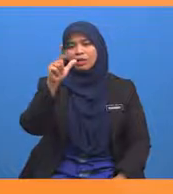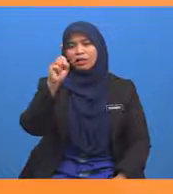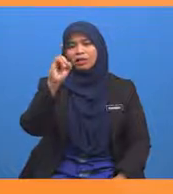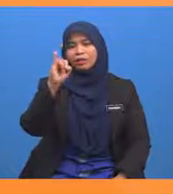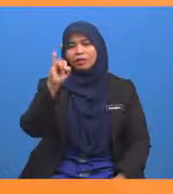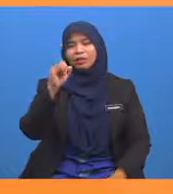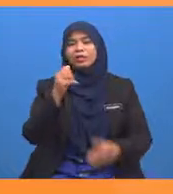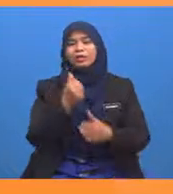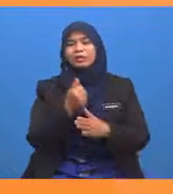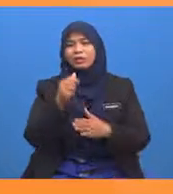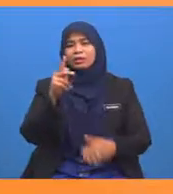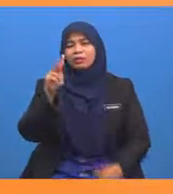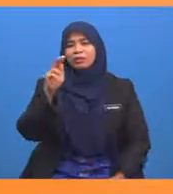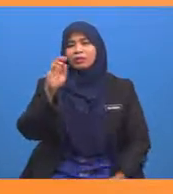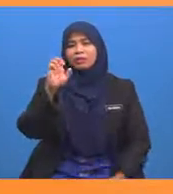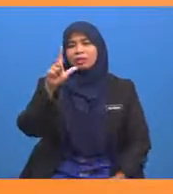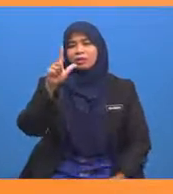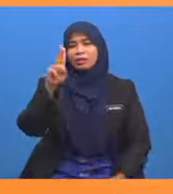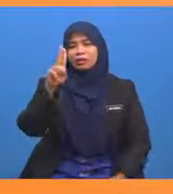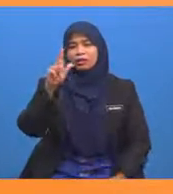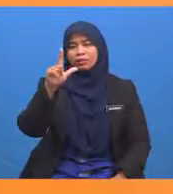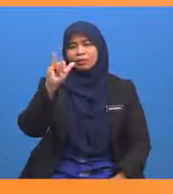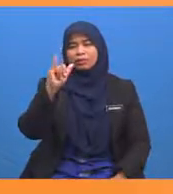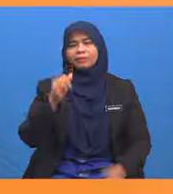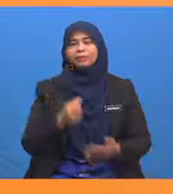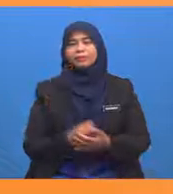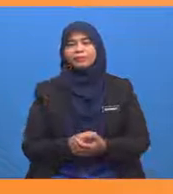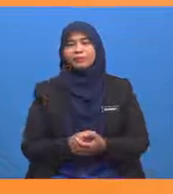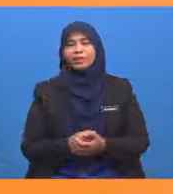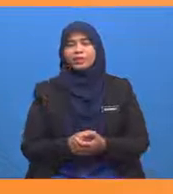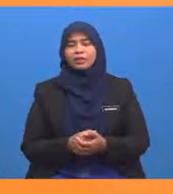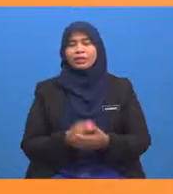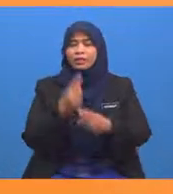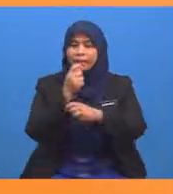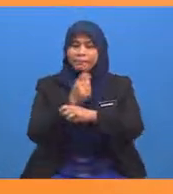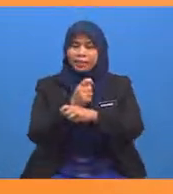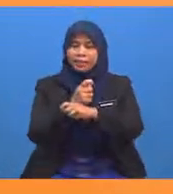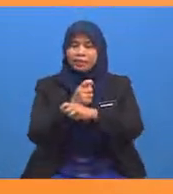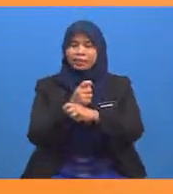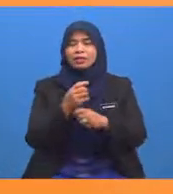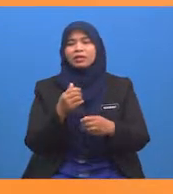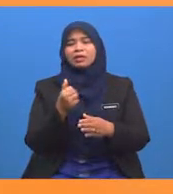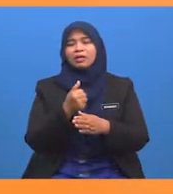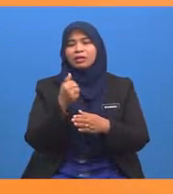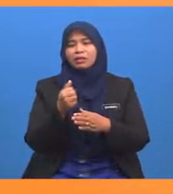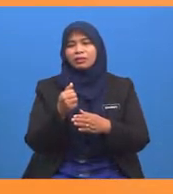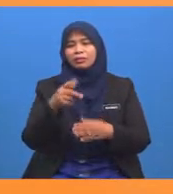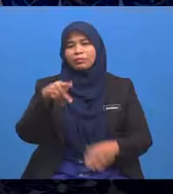atau keluli dan disaluti dengan aluminium, tembaga atau